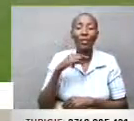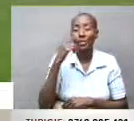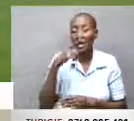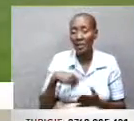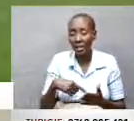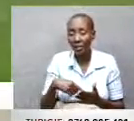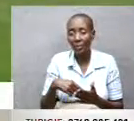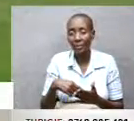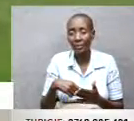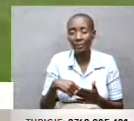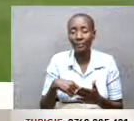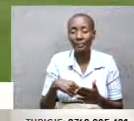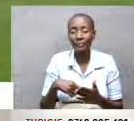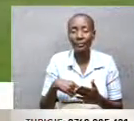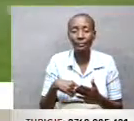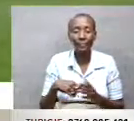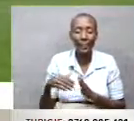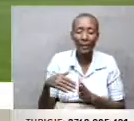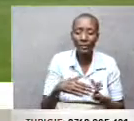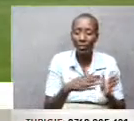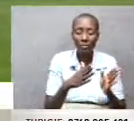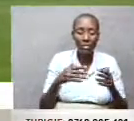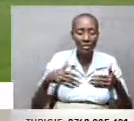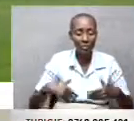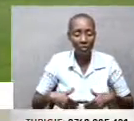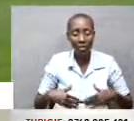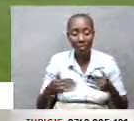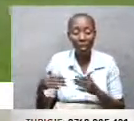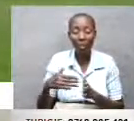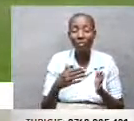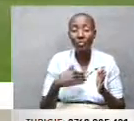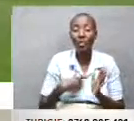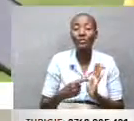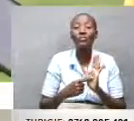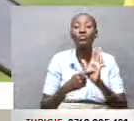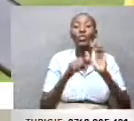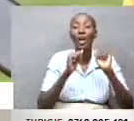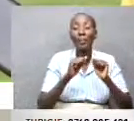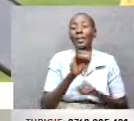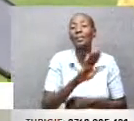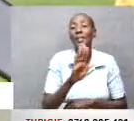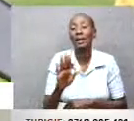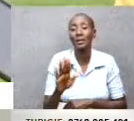Kimandi amesema hii itakuwa fursa kwa chipukizo waliopewa nafasi kudhibitisha uwezo wao. Ni mambo